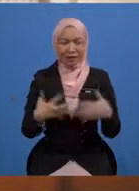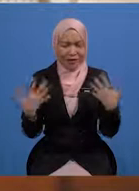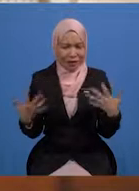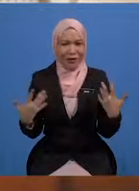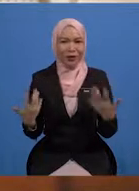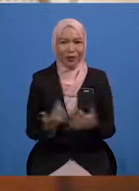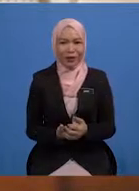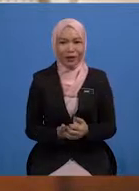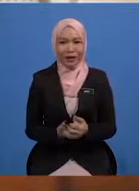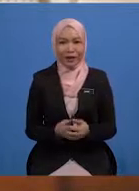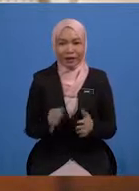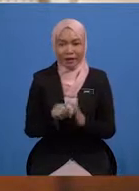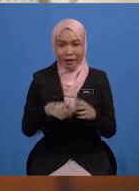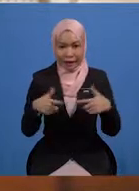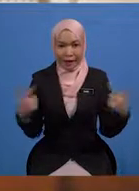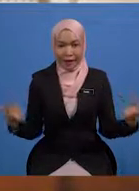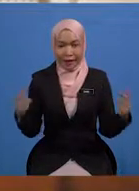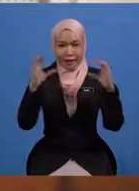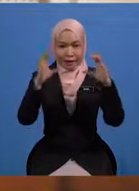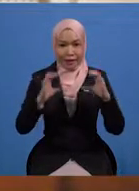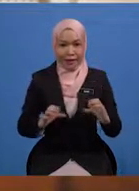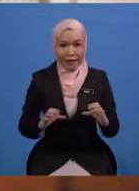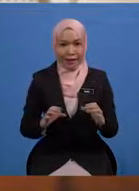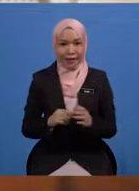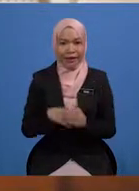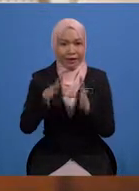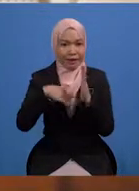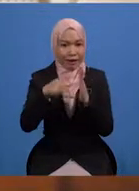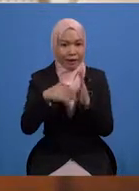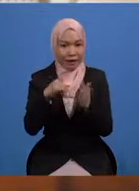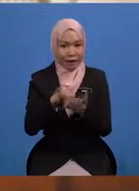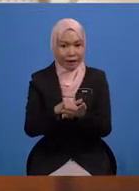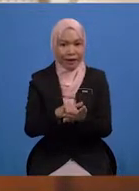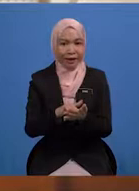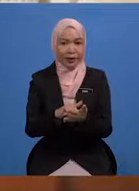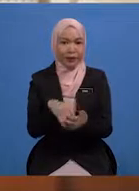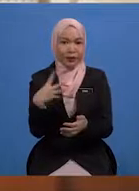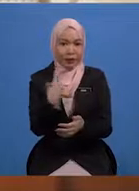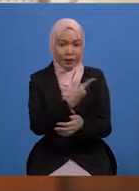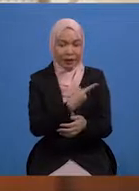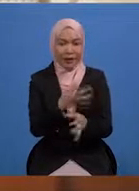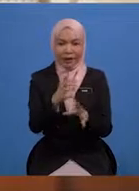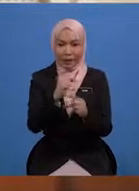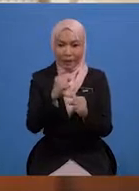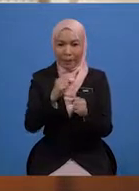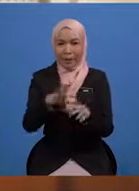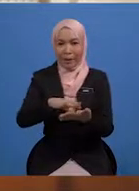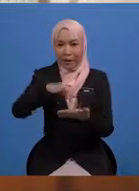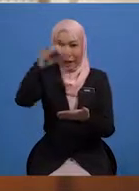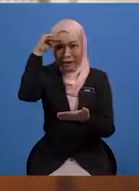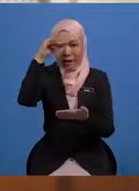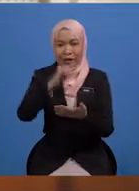kita sama-sama mempraktikkan teknik-teknik catan air, kita juga dapat mengetahui serba